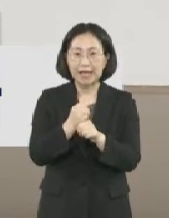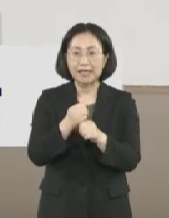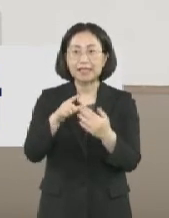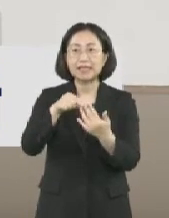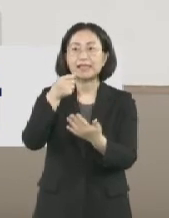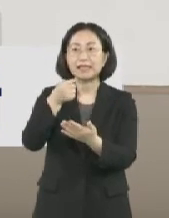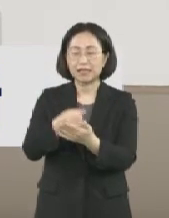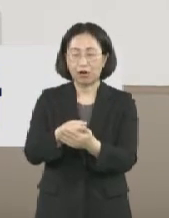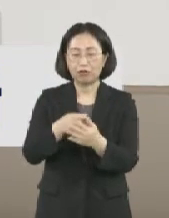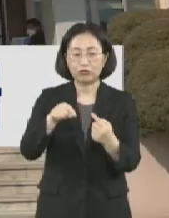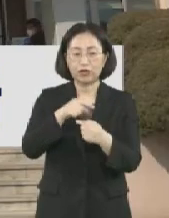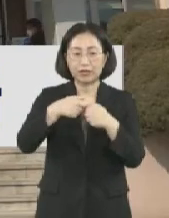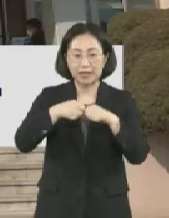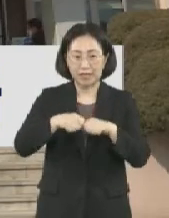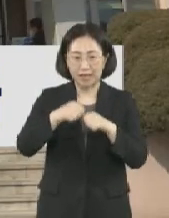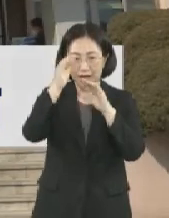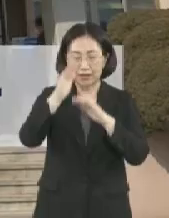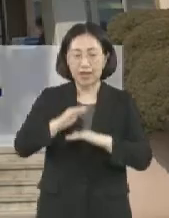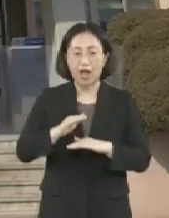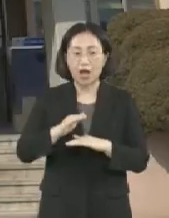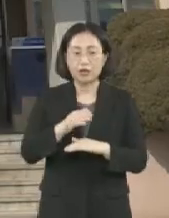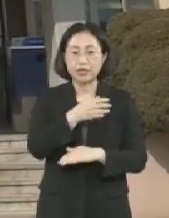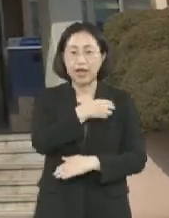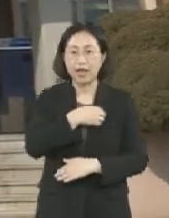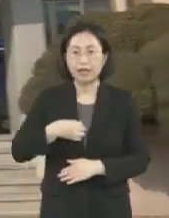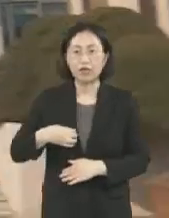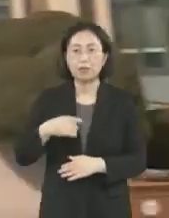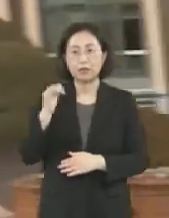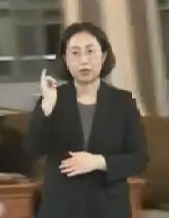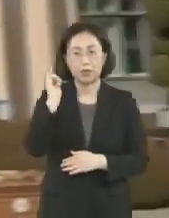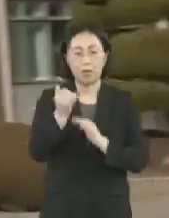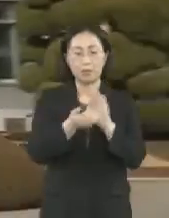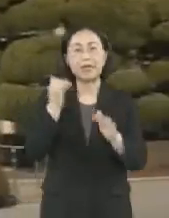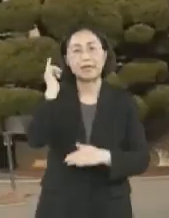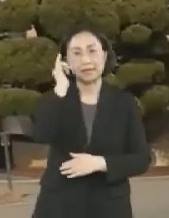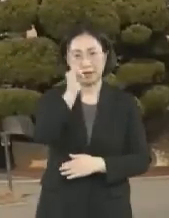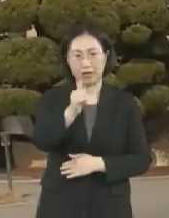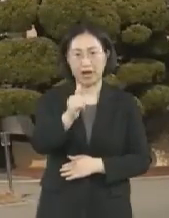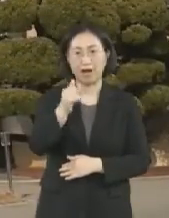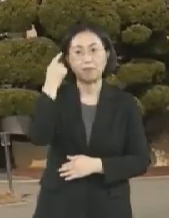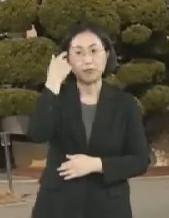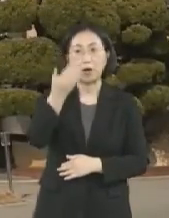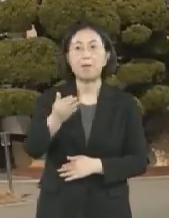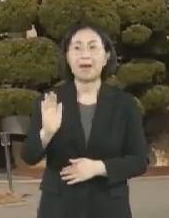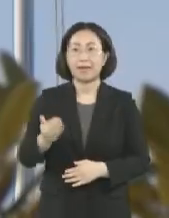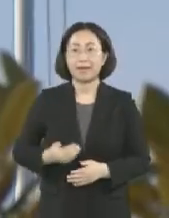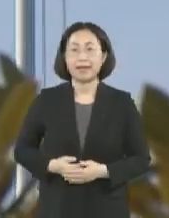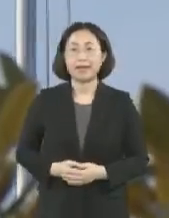운영한다 며 자세한 사항은 소재지 행정 복지 센터 로 미리 문 의 해 줄 것을 당부했습니다